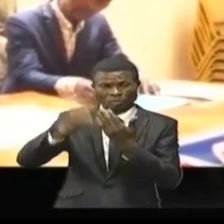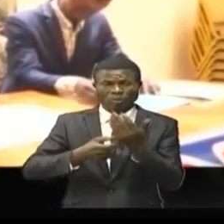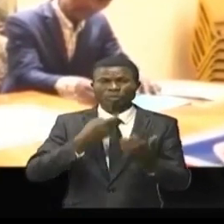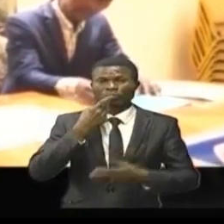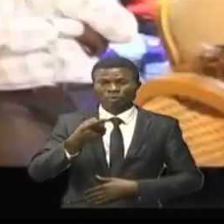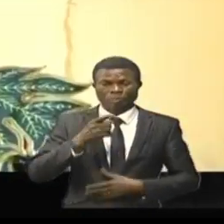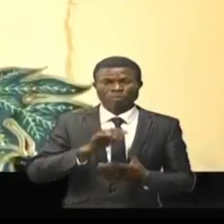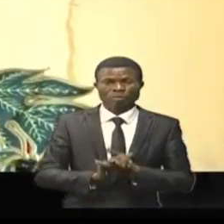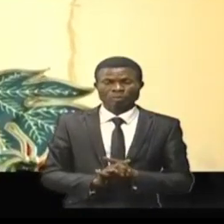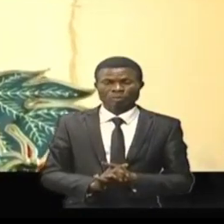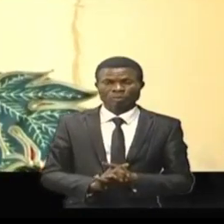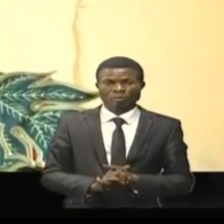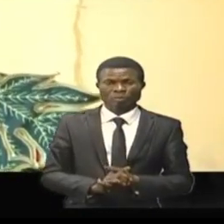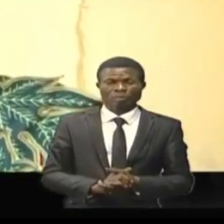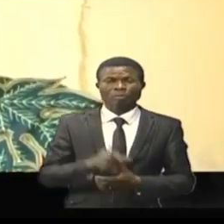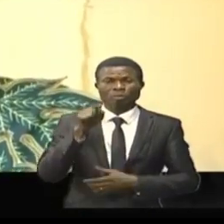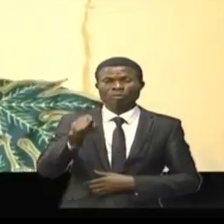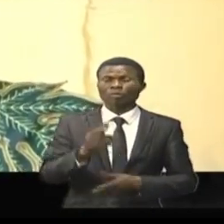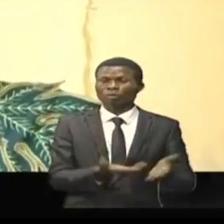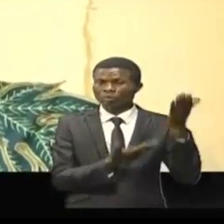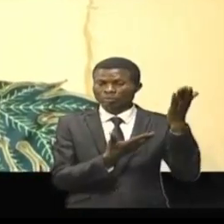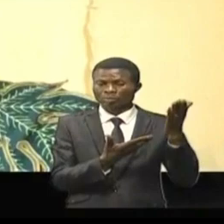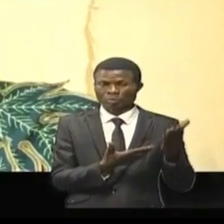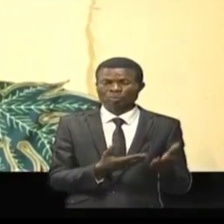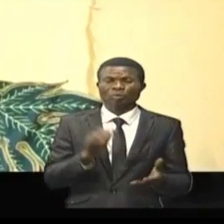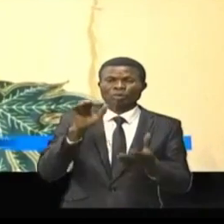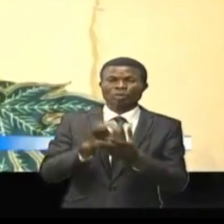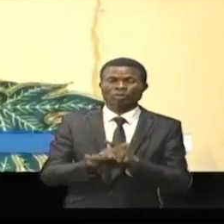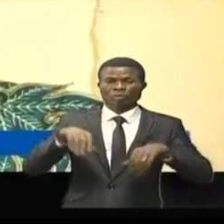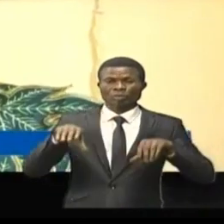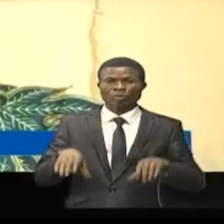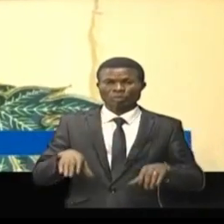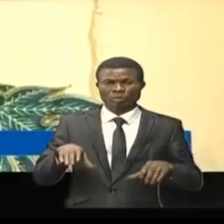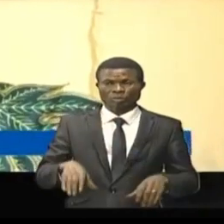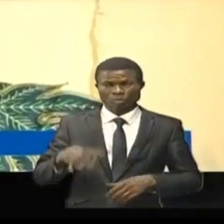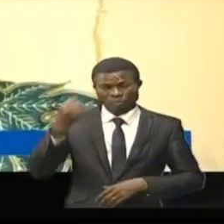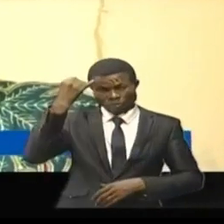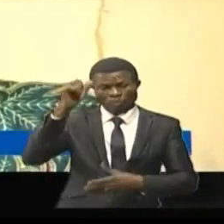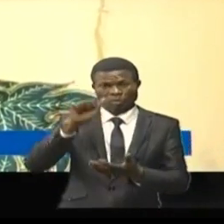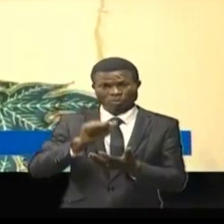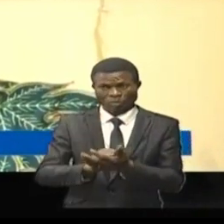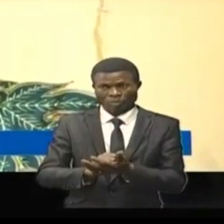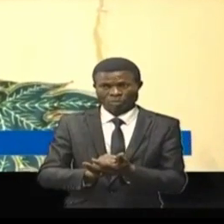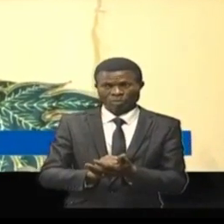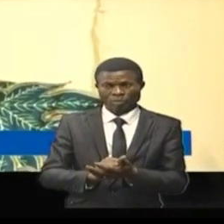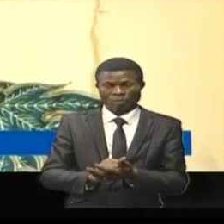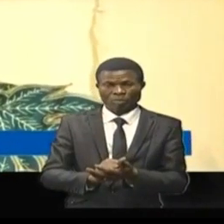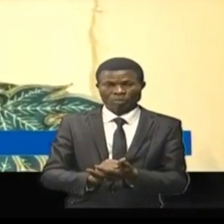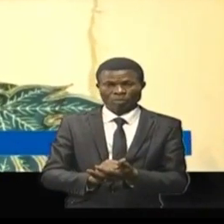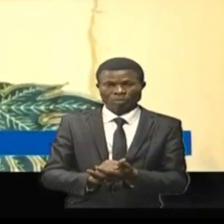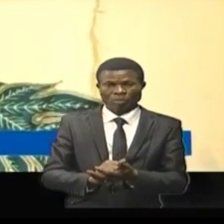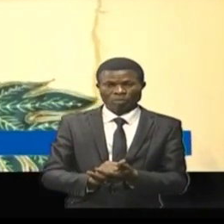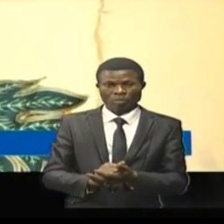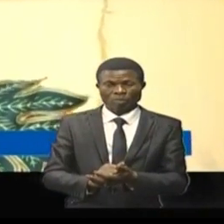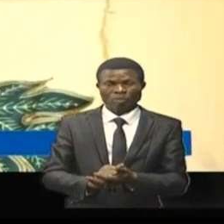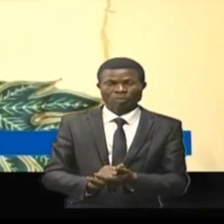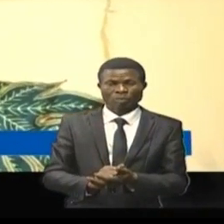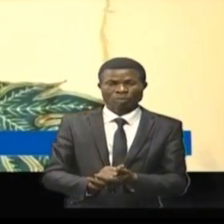des missions majeures de l'ONG Moissy à Congo par rapport à cette croisade est de contrer les